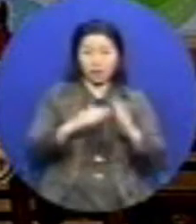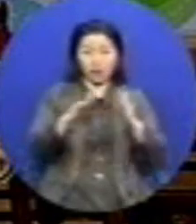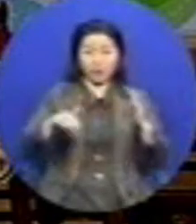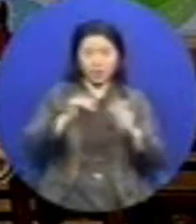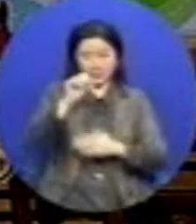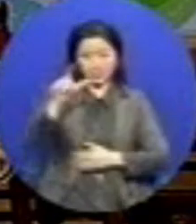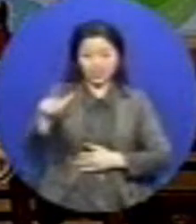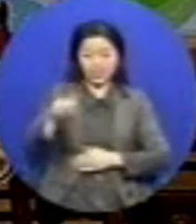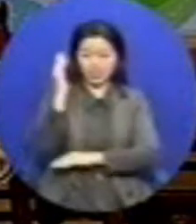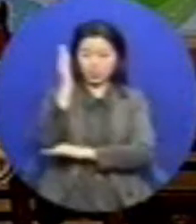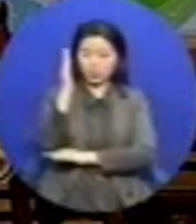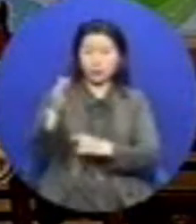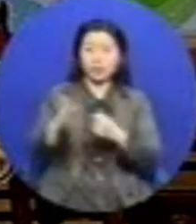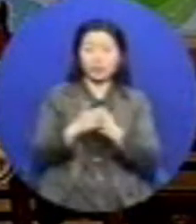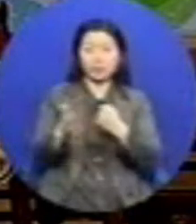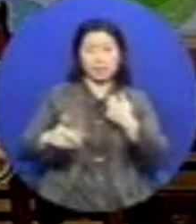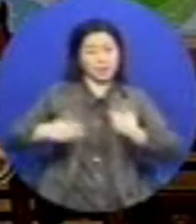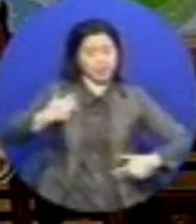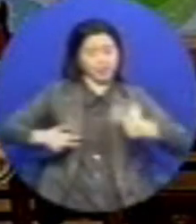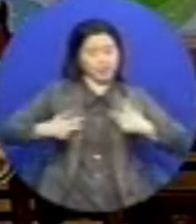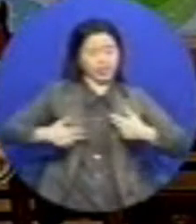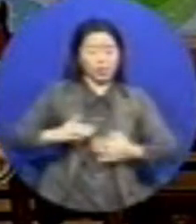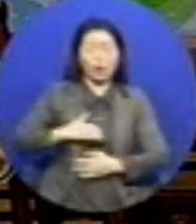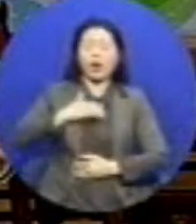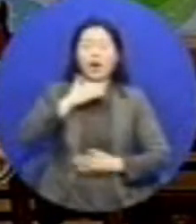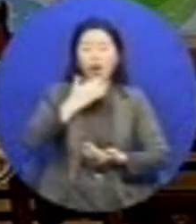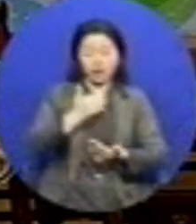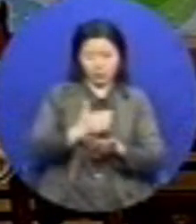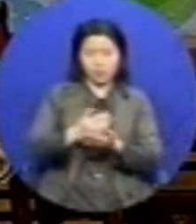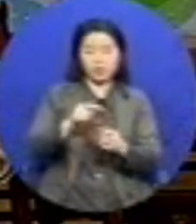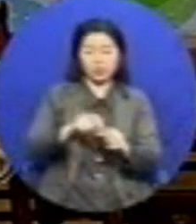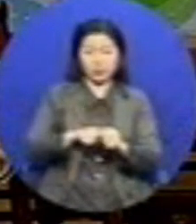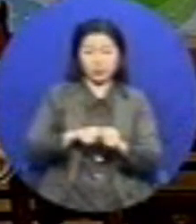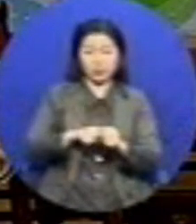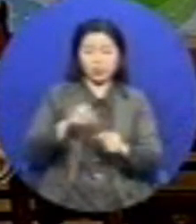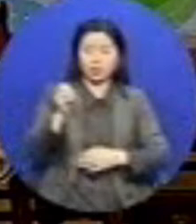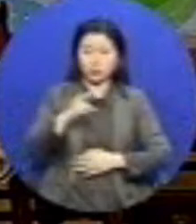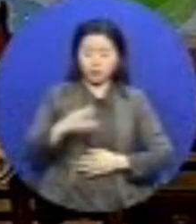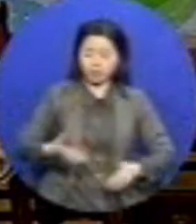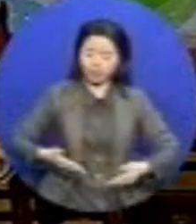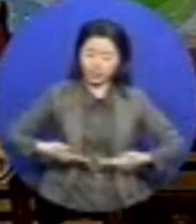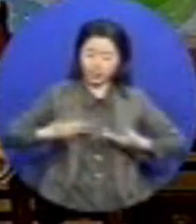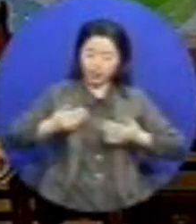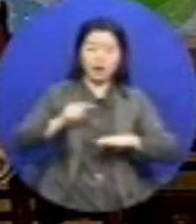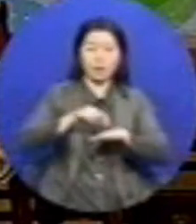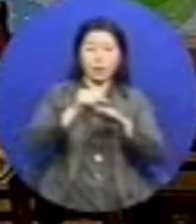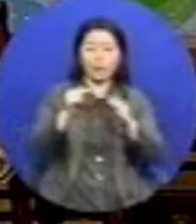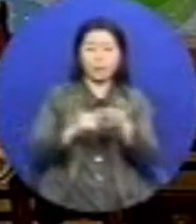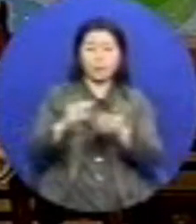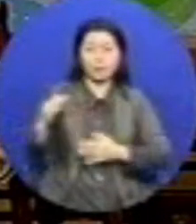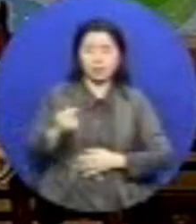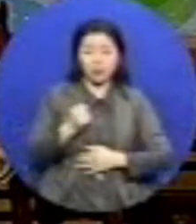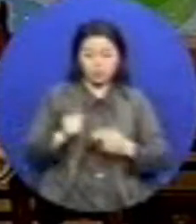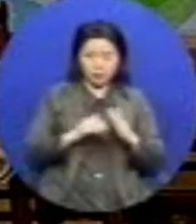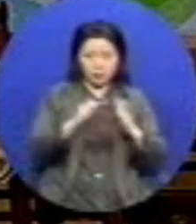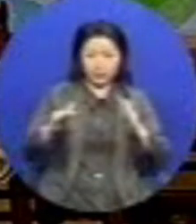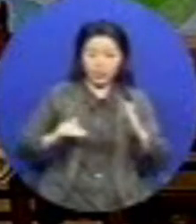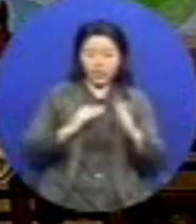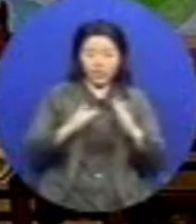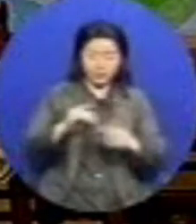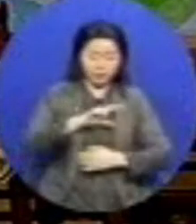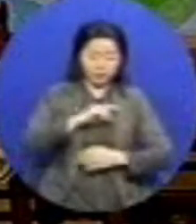재미있고 또 또 감동적이고 회 좀 가벼운 마음으로 가정 을 주제로 설교를